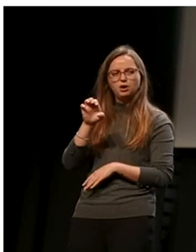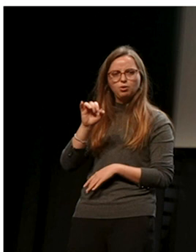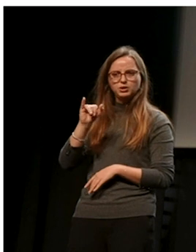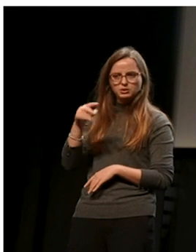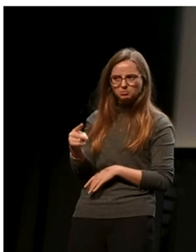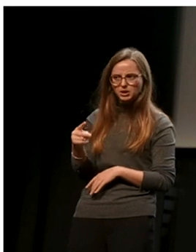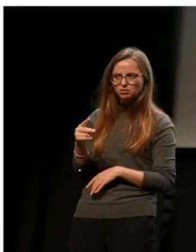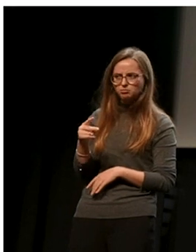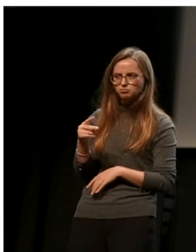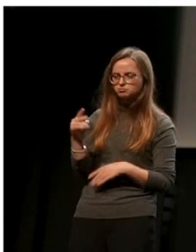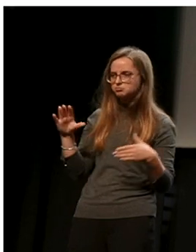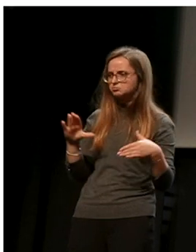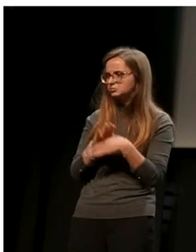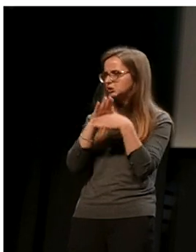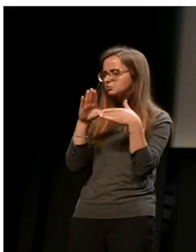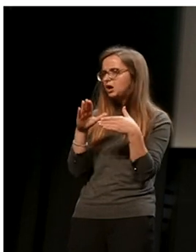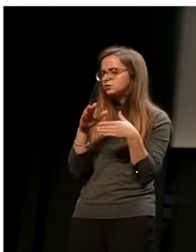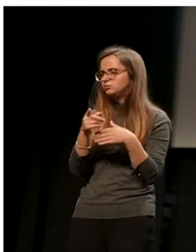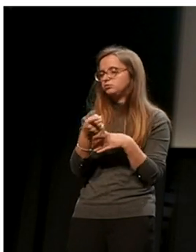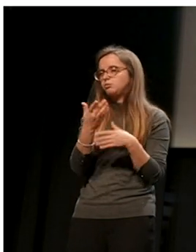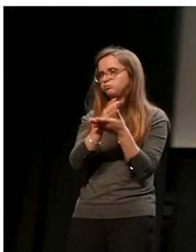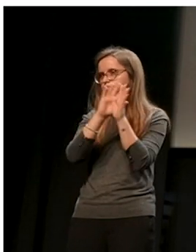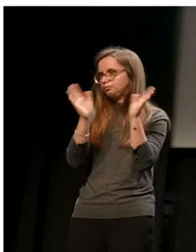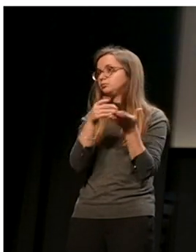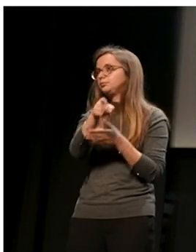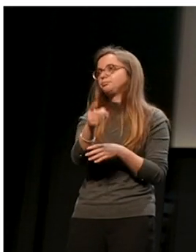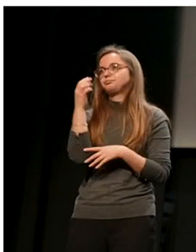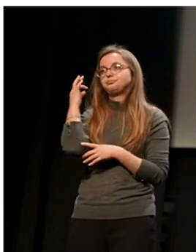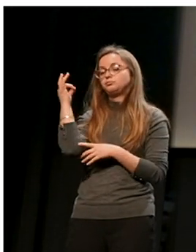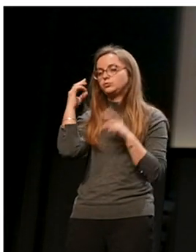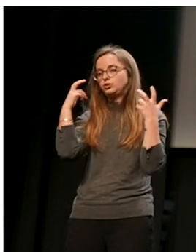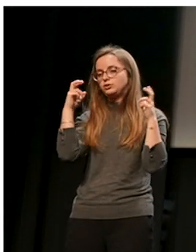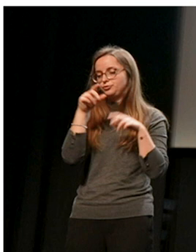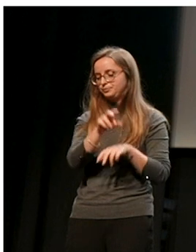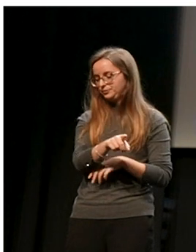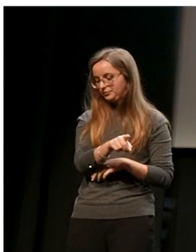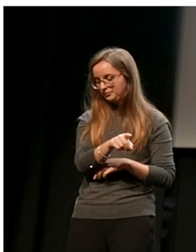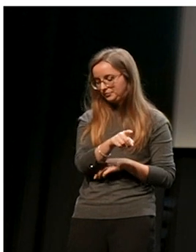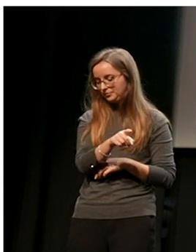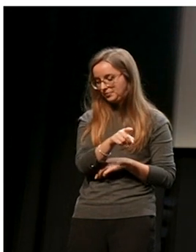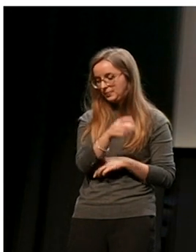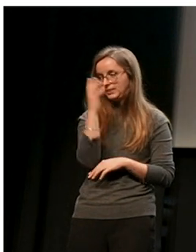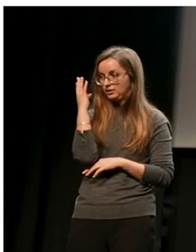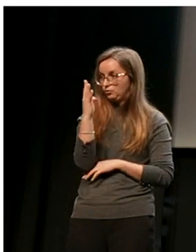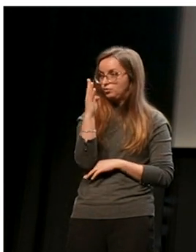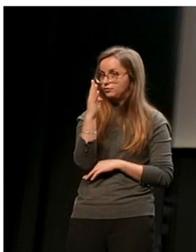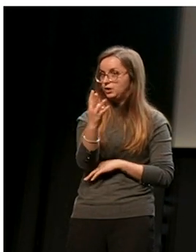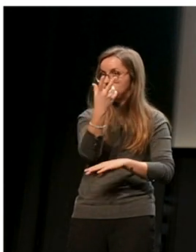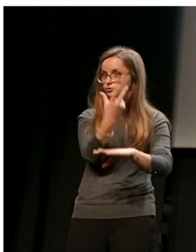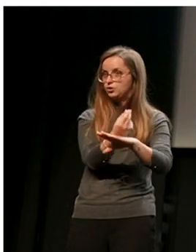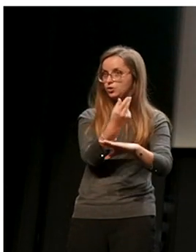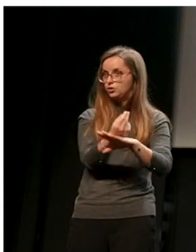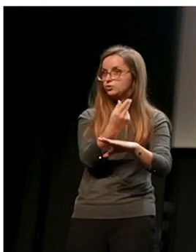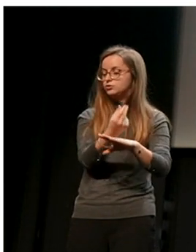et Laure d'Angoulême. Et lors de cette conférence, aussi sur le sujet de